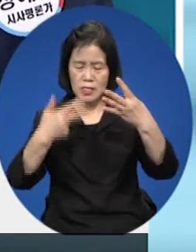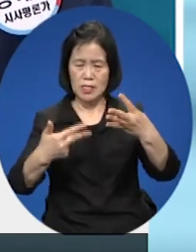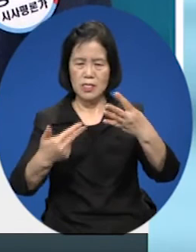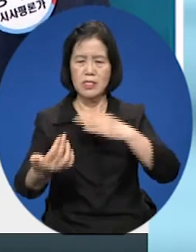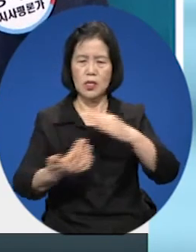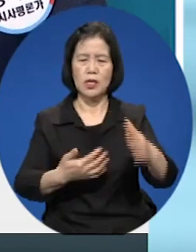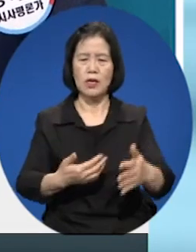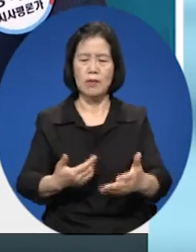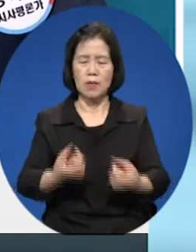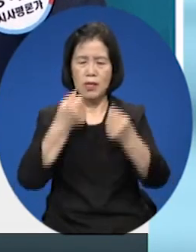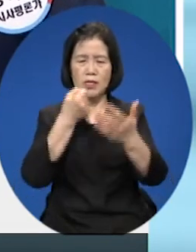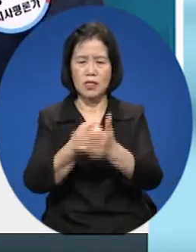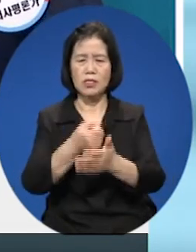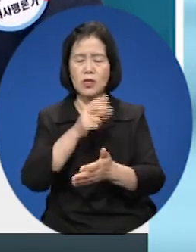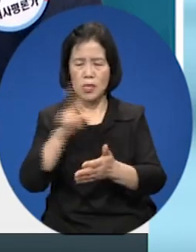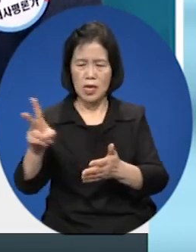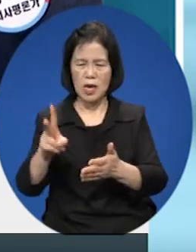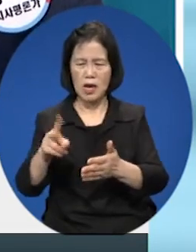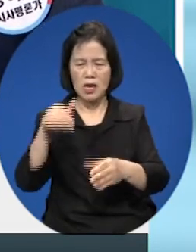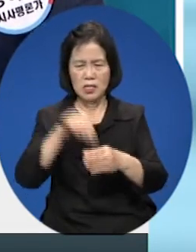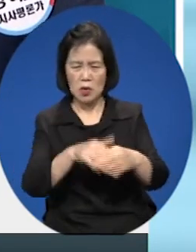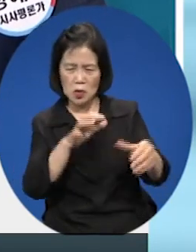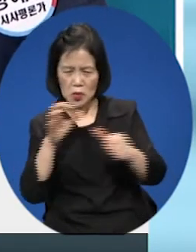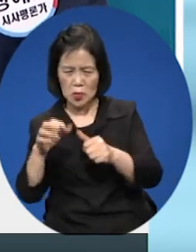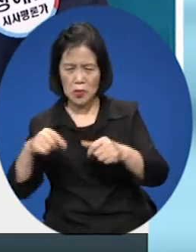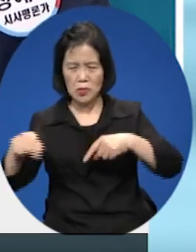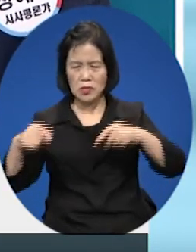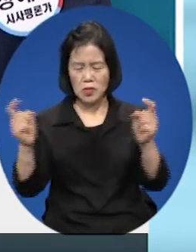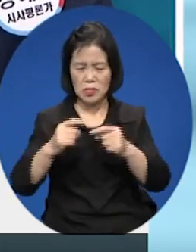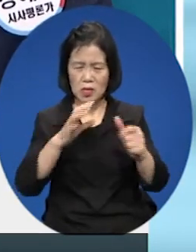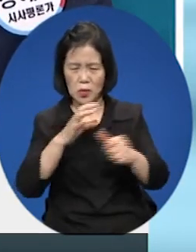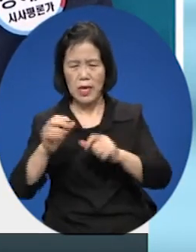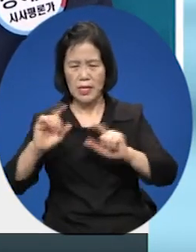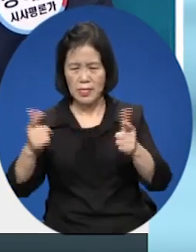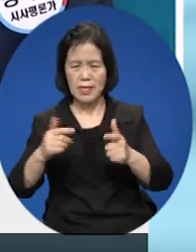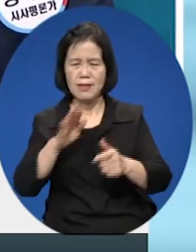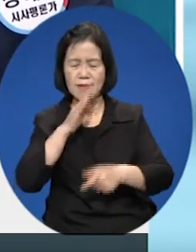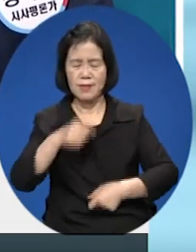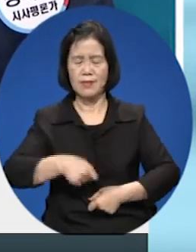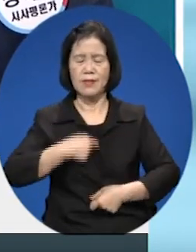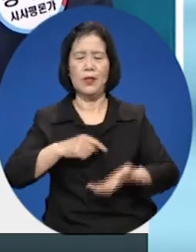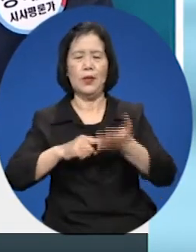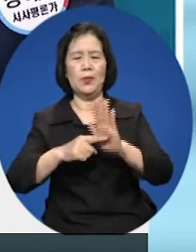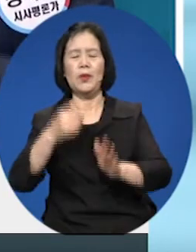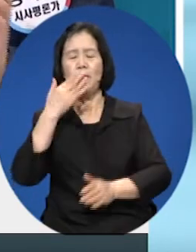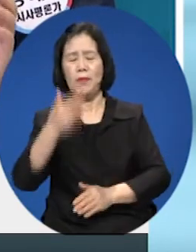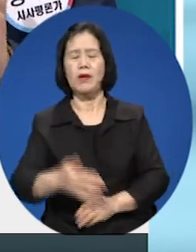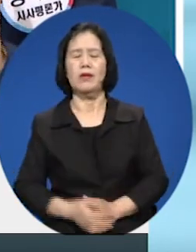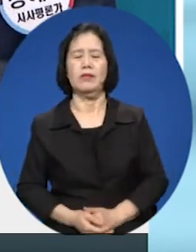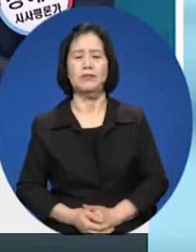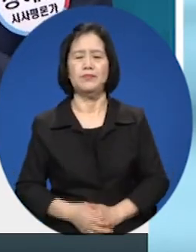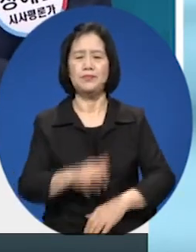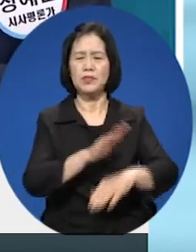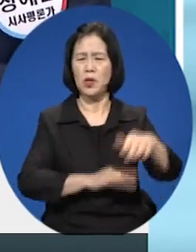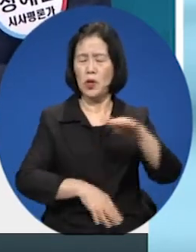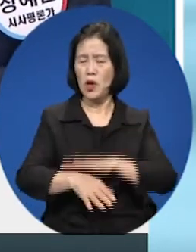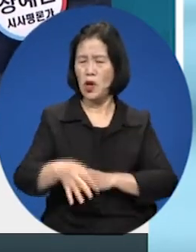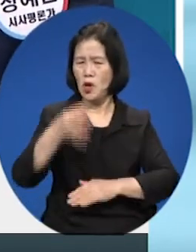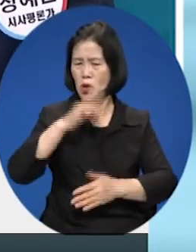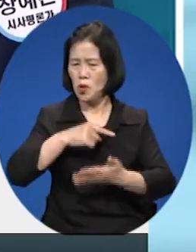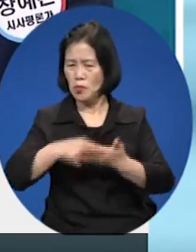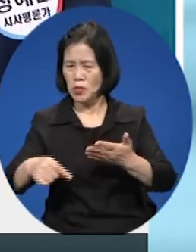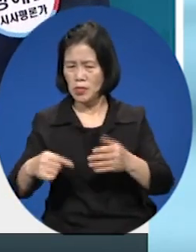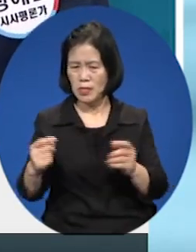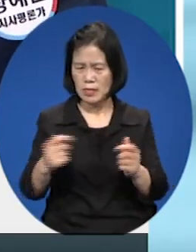해야 국민들 앞에 것이 성공이라 정재형이 아니라는 진정성을 보여줄 수 있는 길이 구요 여기서 여야가 정치적 유불리를 따지면서